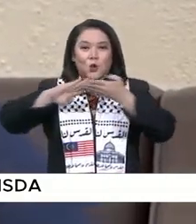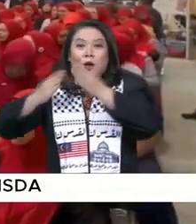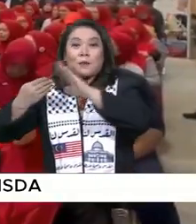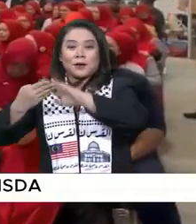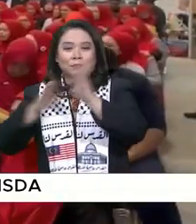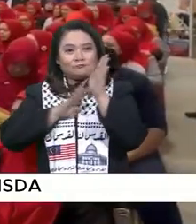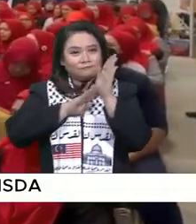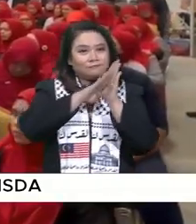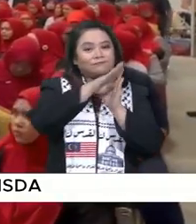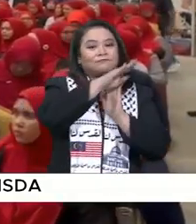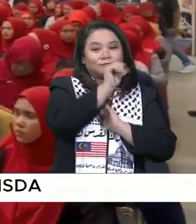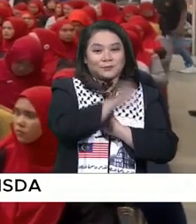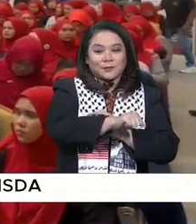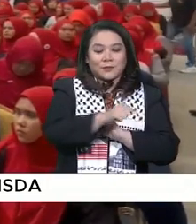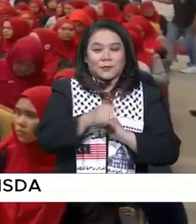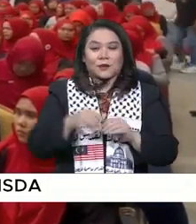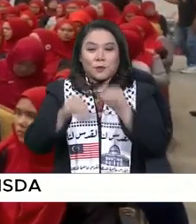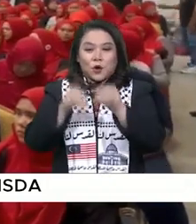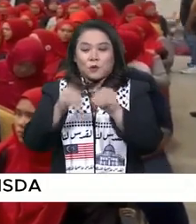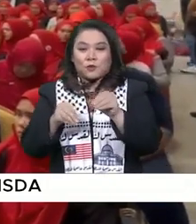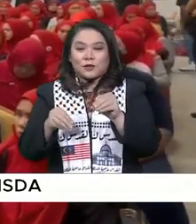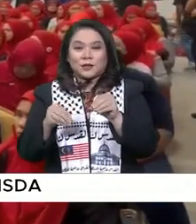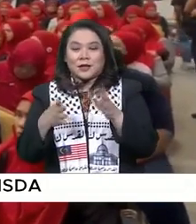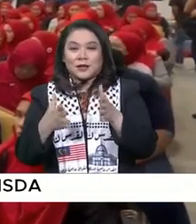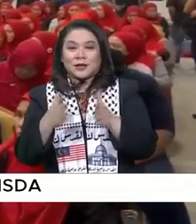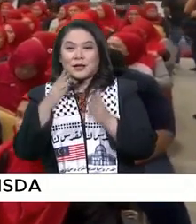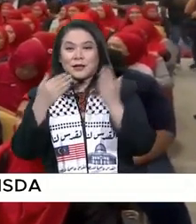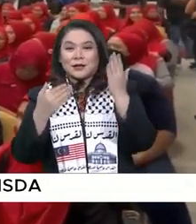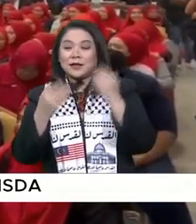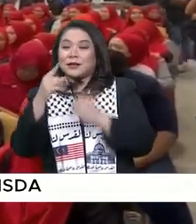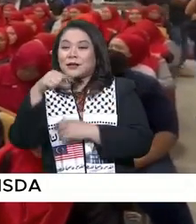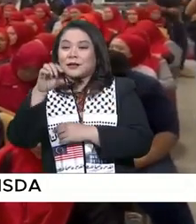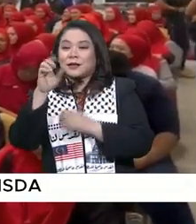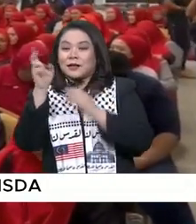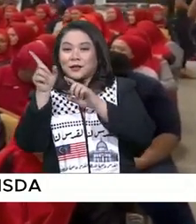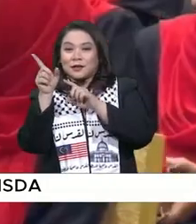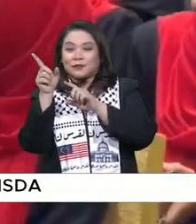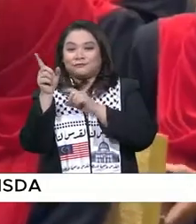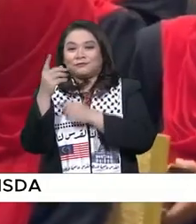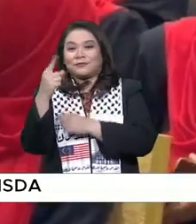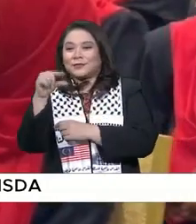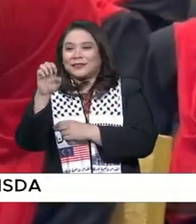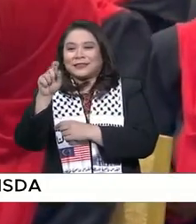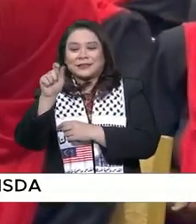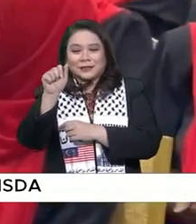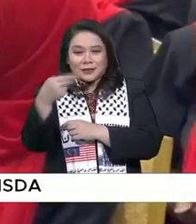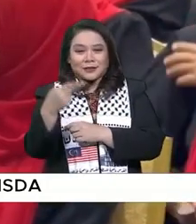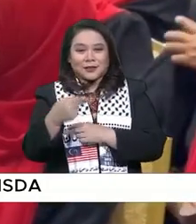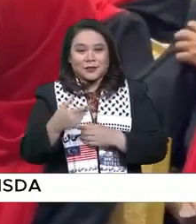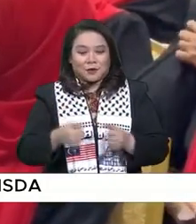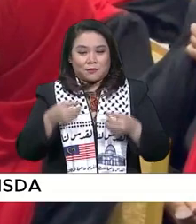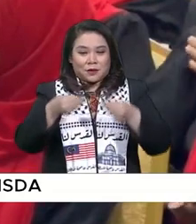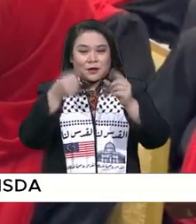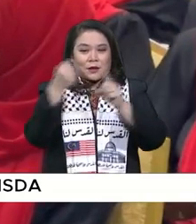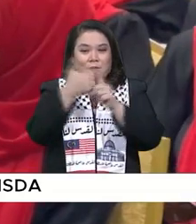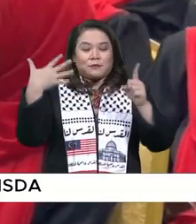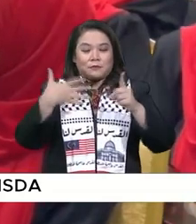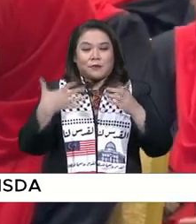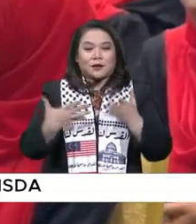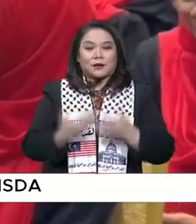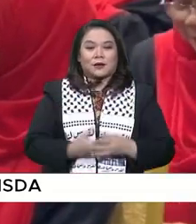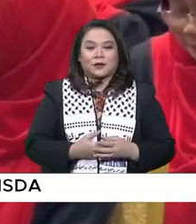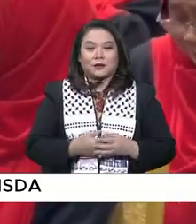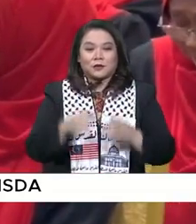dikembangkan. Pekebun kecil getah ketika ini amat terkesan dengan isu nasional yang memberi impak kepada hasil pertanian serta